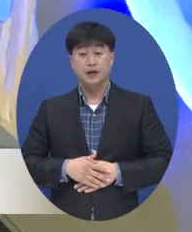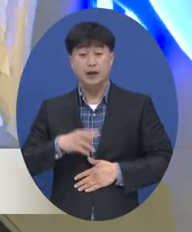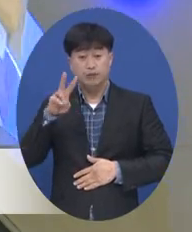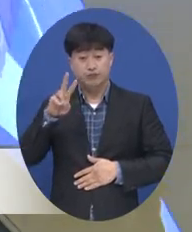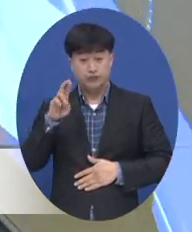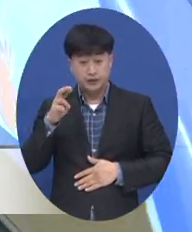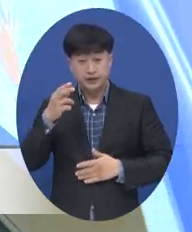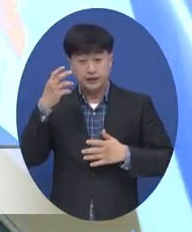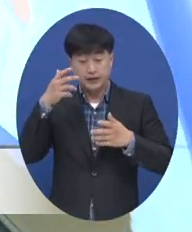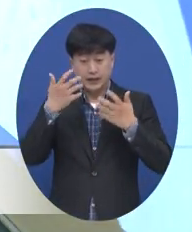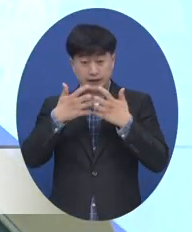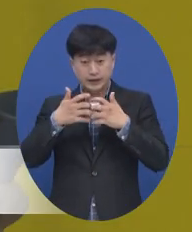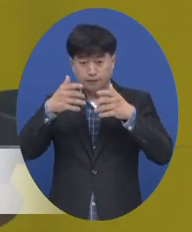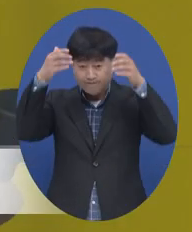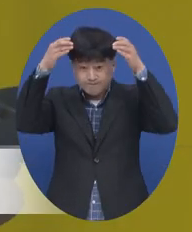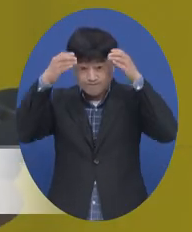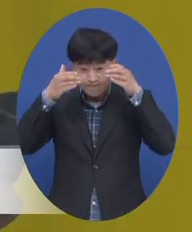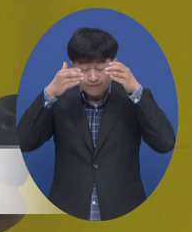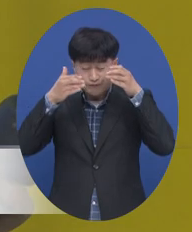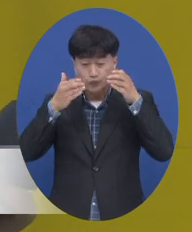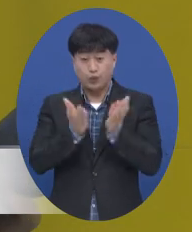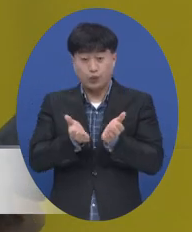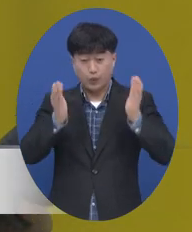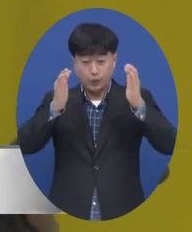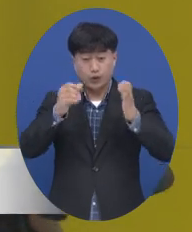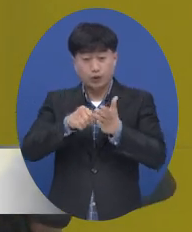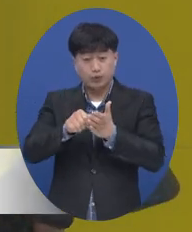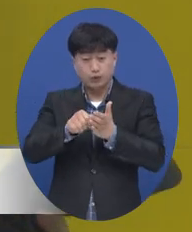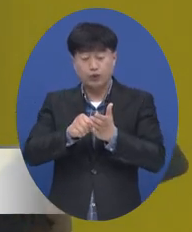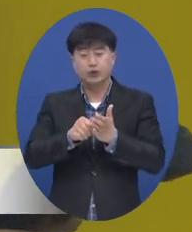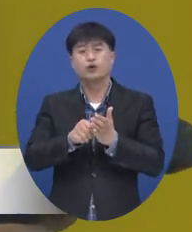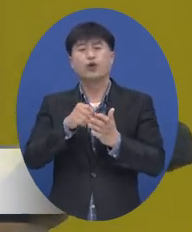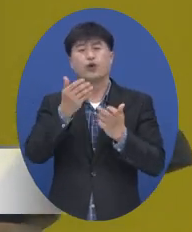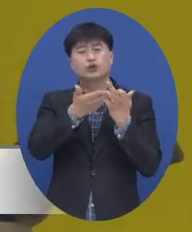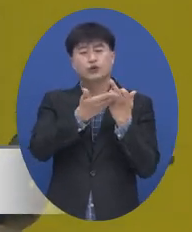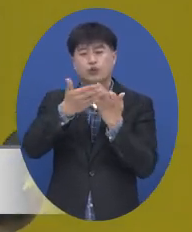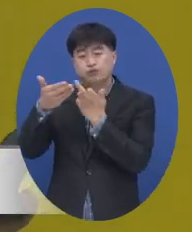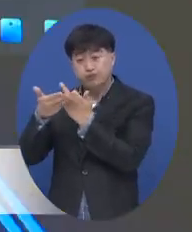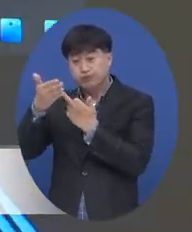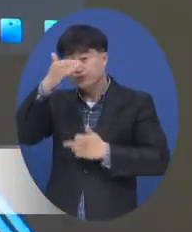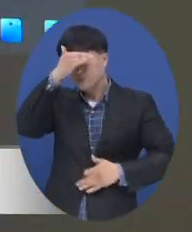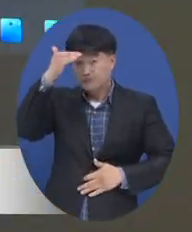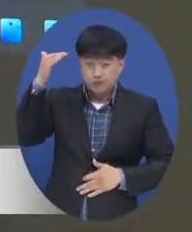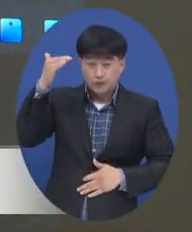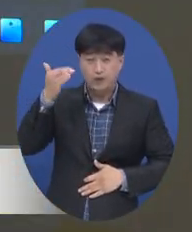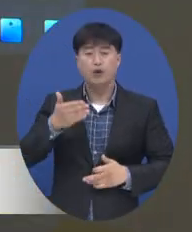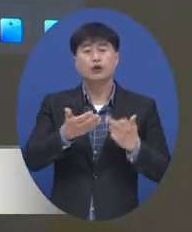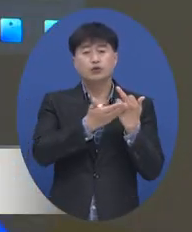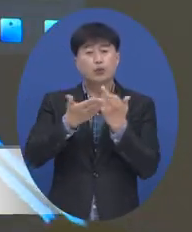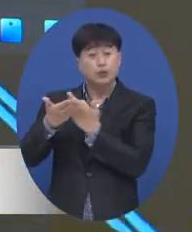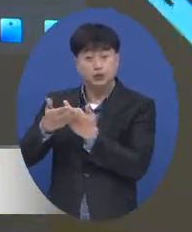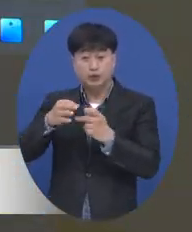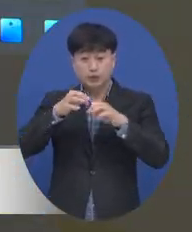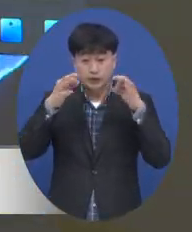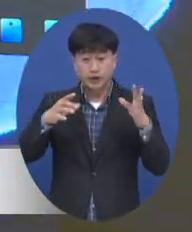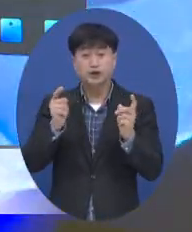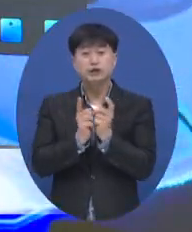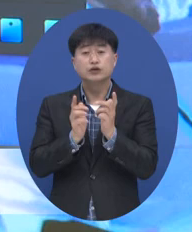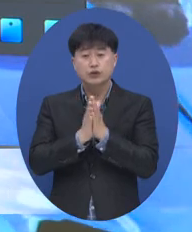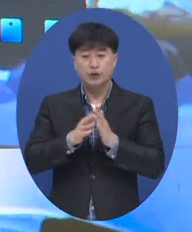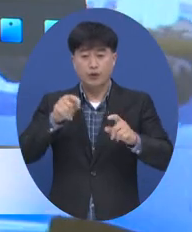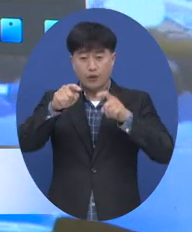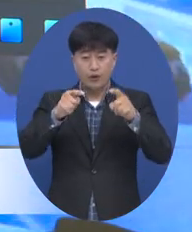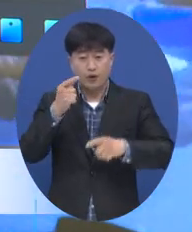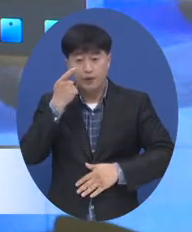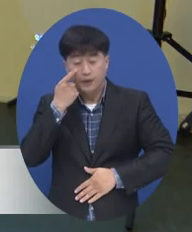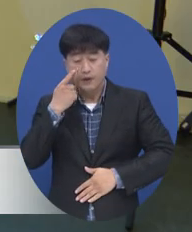가상현실 기기를 머리에 쓴채 도자 작품들로 이뤄진 사방의 섬들을 둘러보고 섬과 섬 사이를 직접 건너가